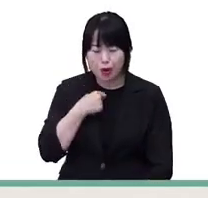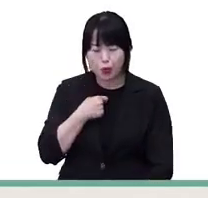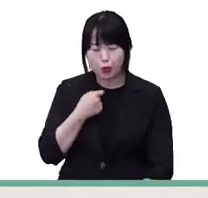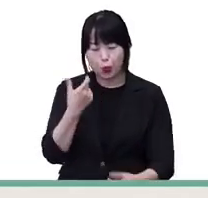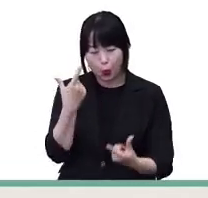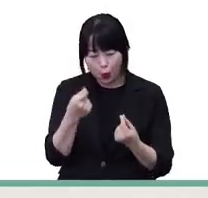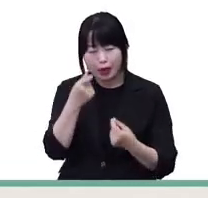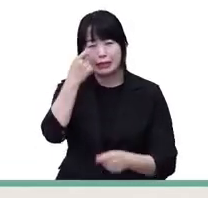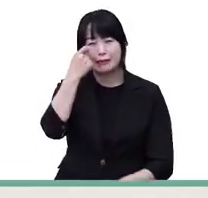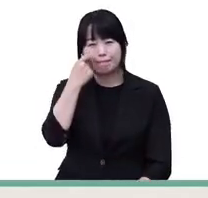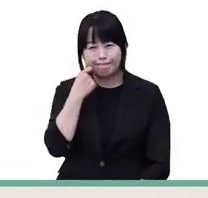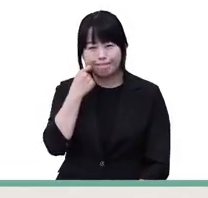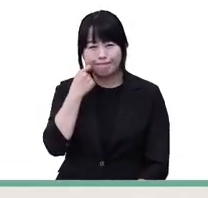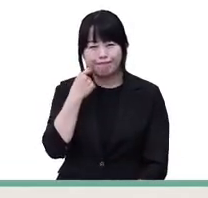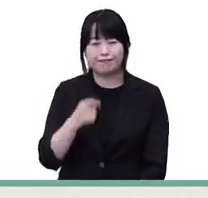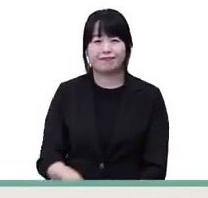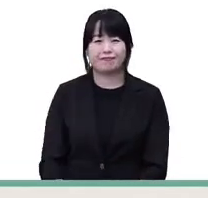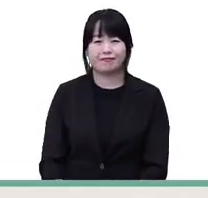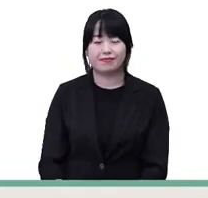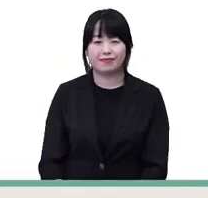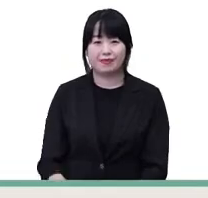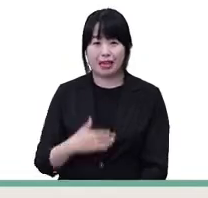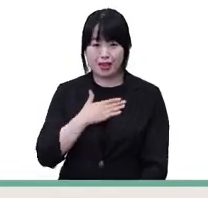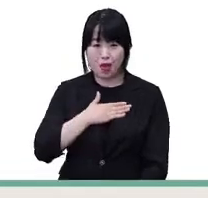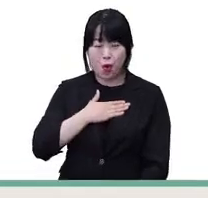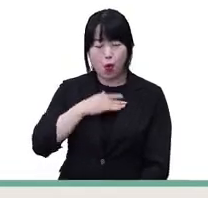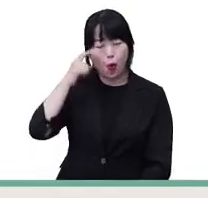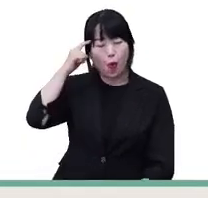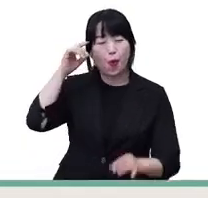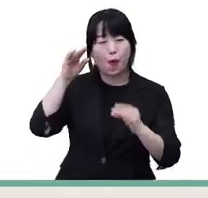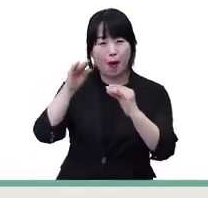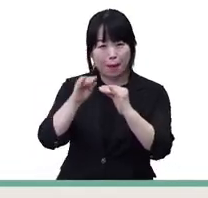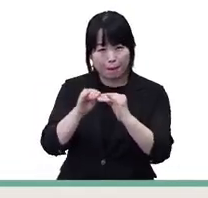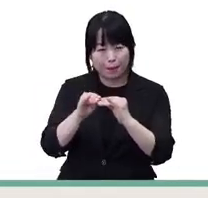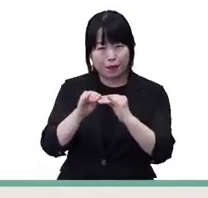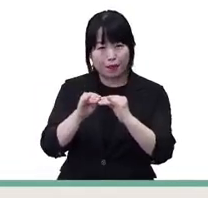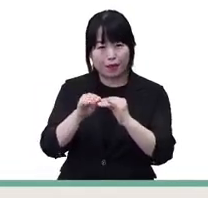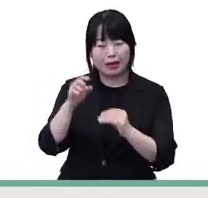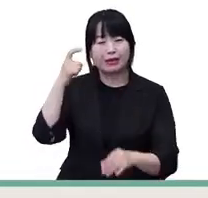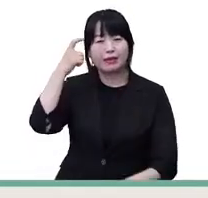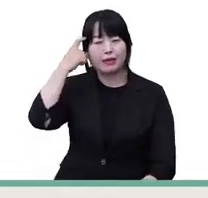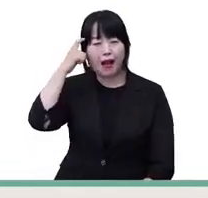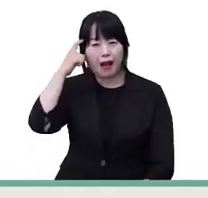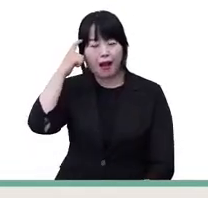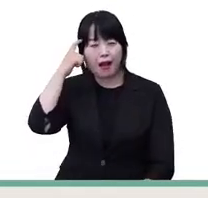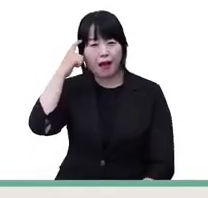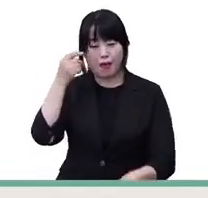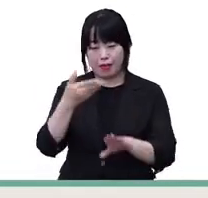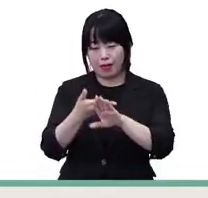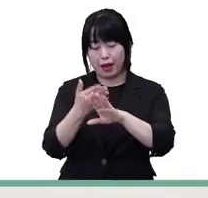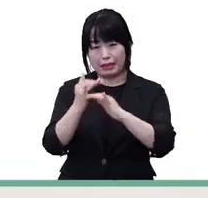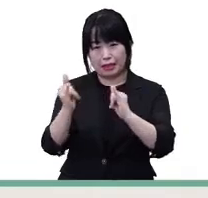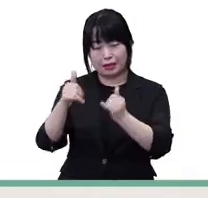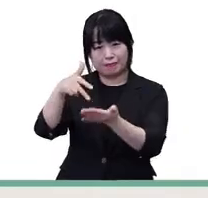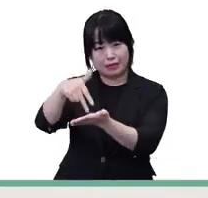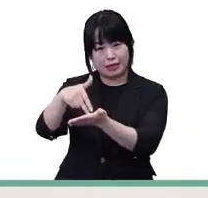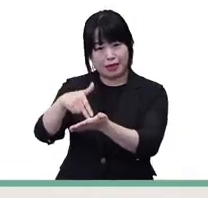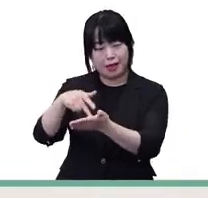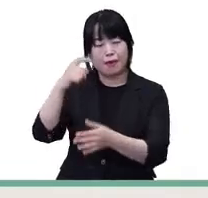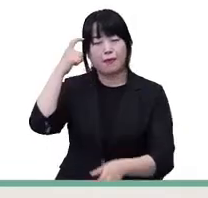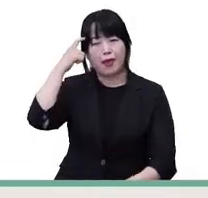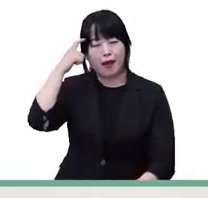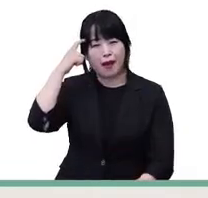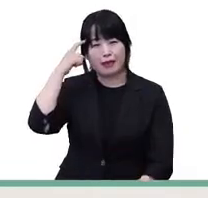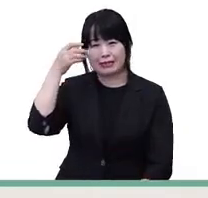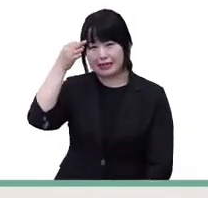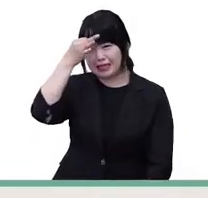했는데요. 요새는 이런 정서적인 공감과 인지적으로 상대방의 입장에서 생각하는